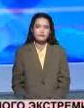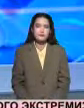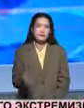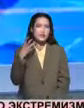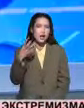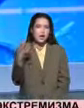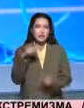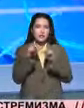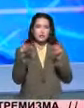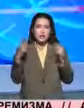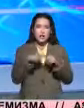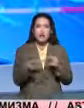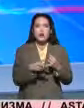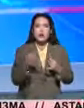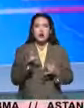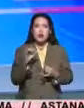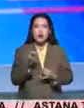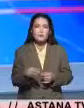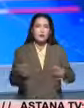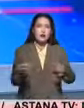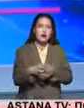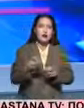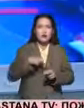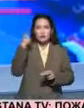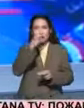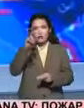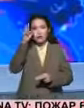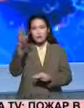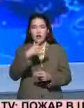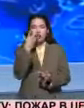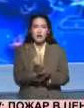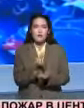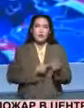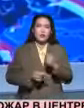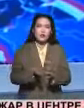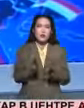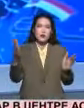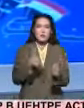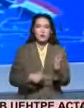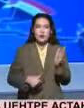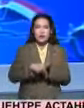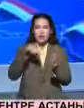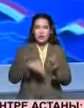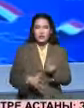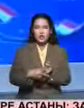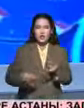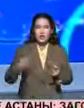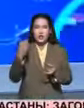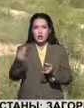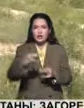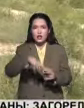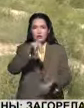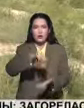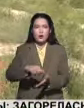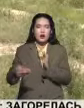В Кызылорде в рамках проекта «Жироманате» партии «Аманат» в этом году в государственную собственность вернули более 76 тысяч гектаров земли. Эти